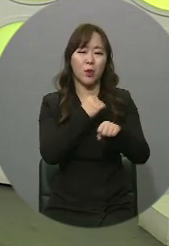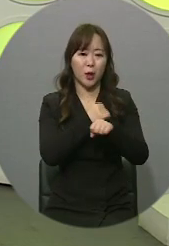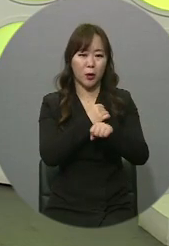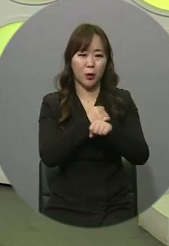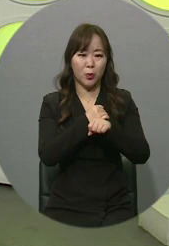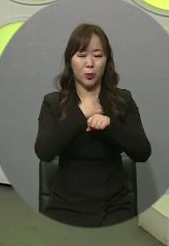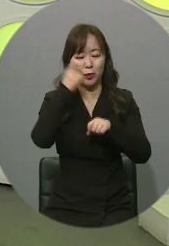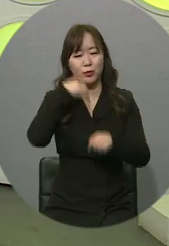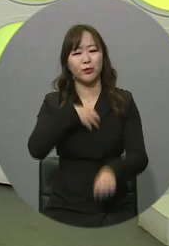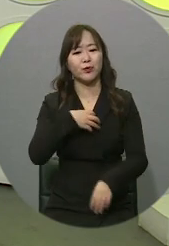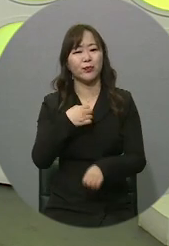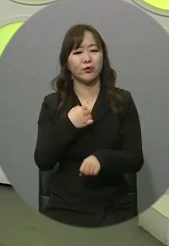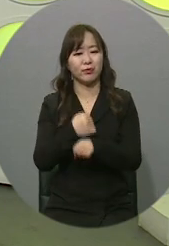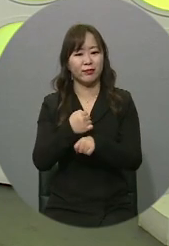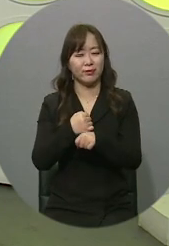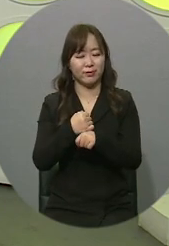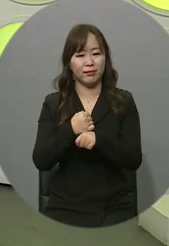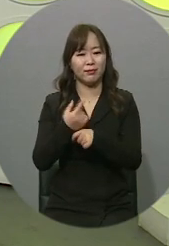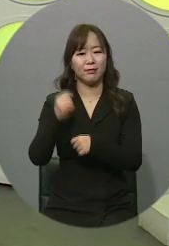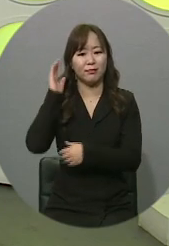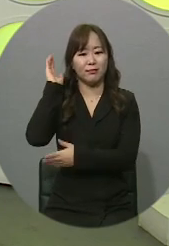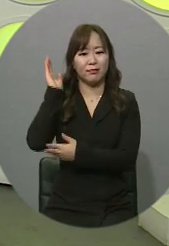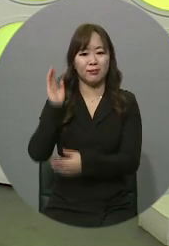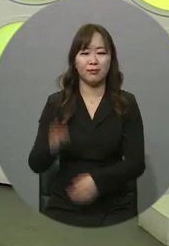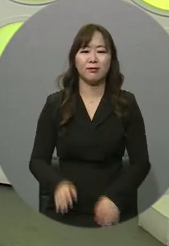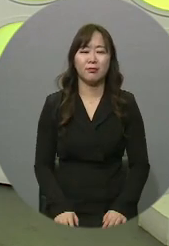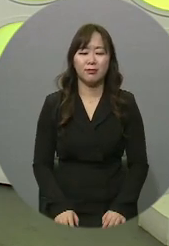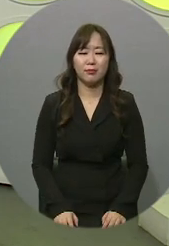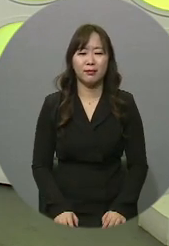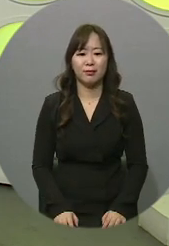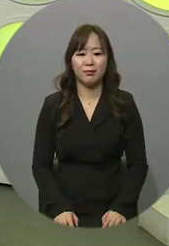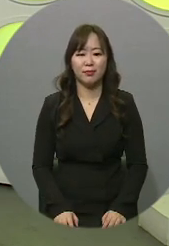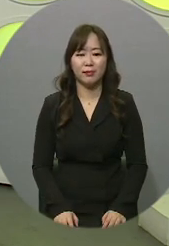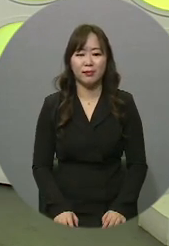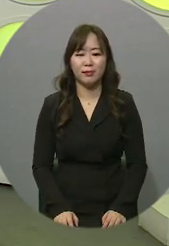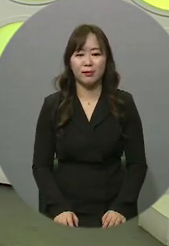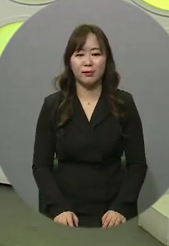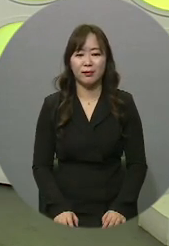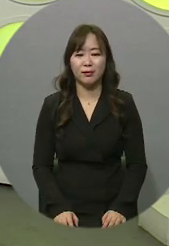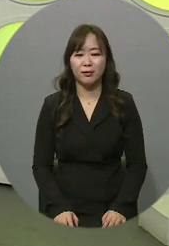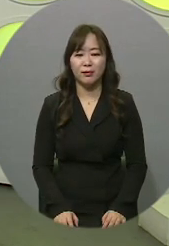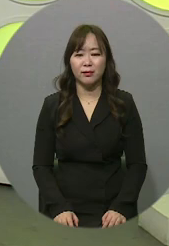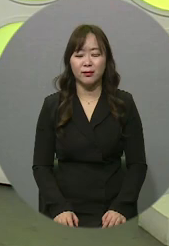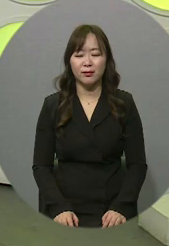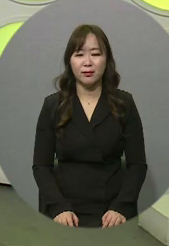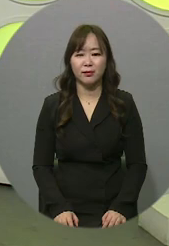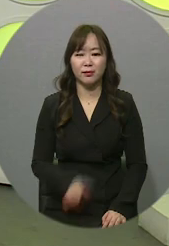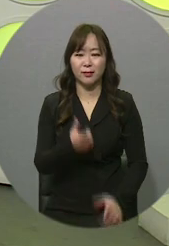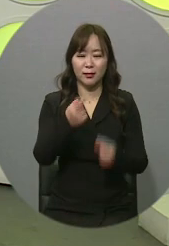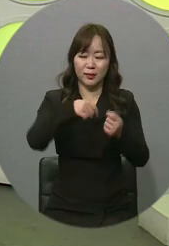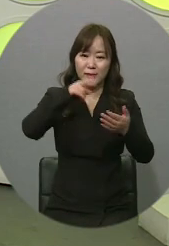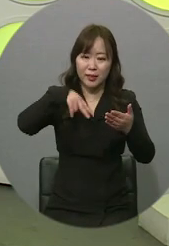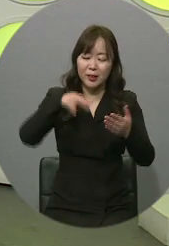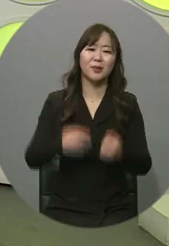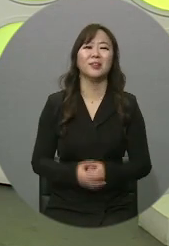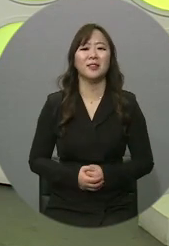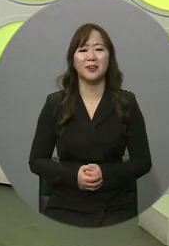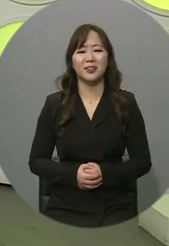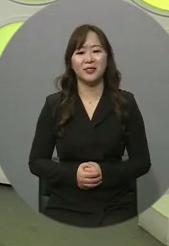또 슬퍼했다는 그런 감동적인 사연이 제가 이걸 읽고 우리 손비 씨